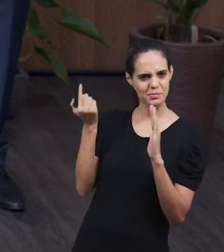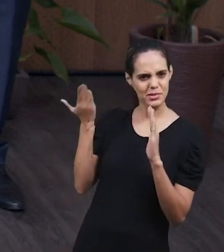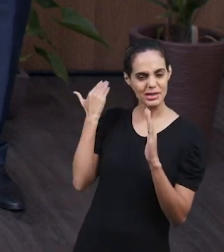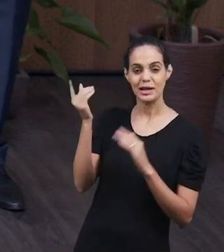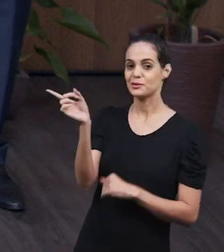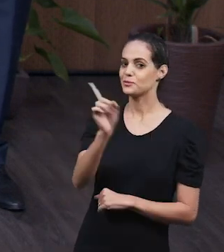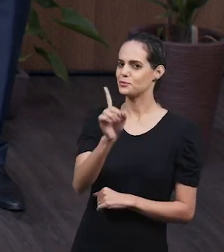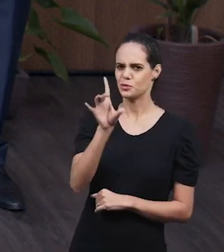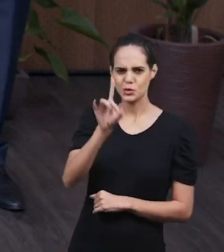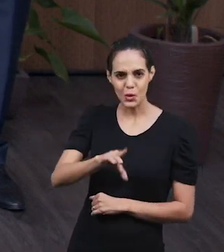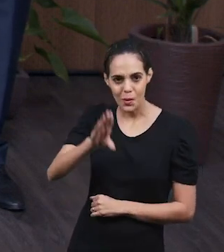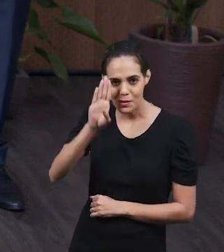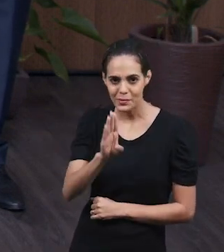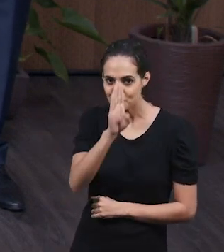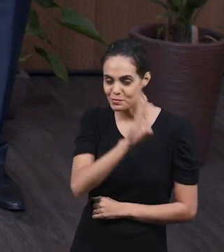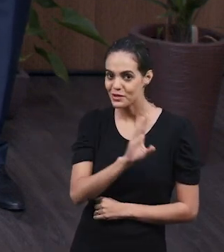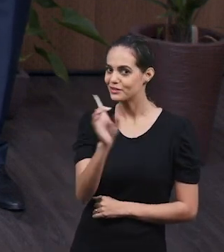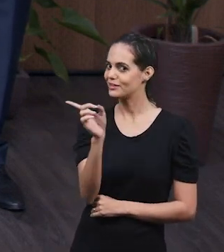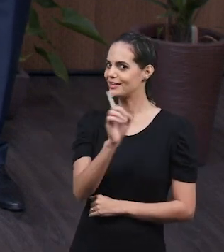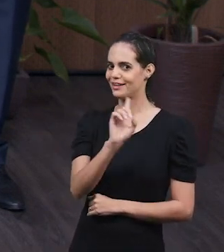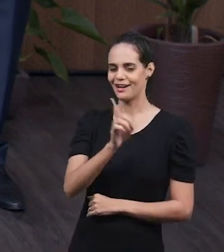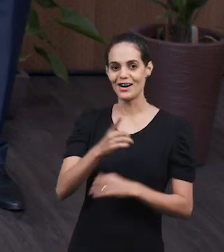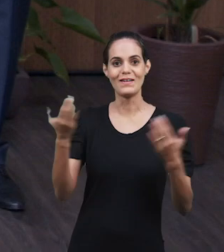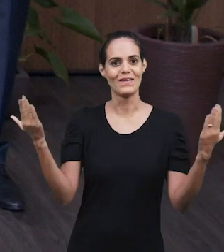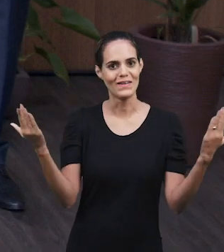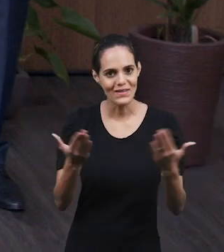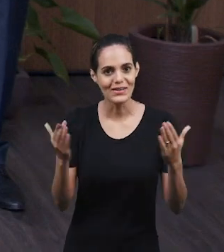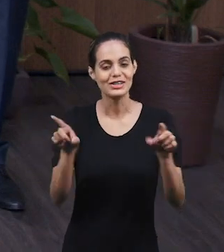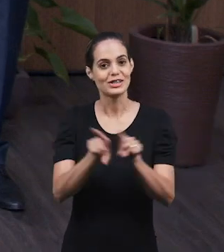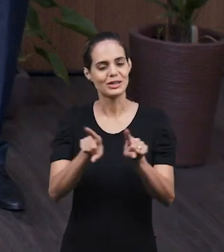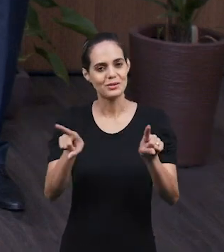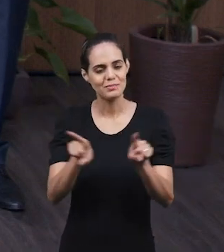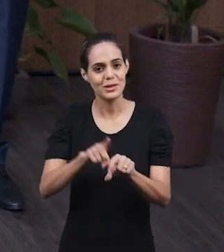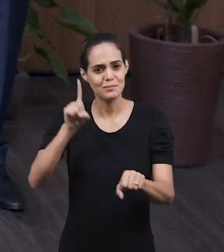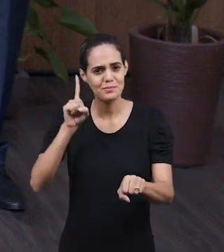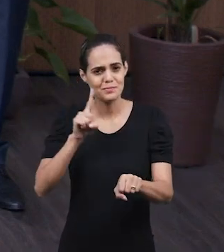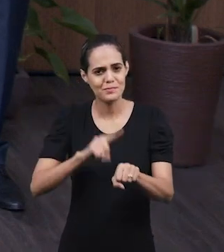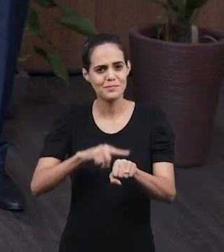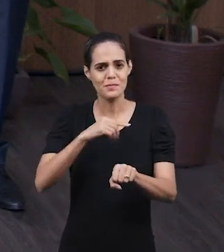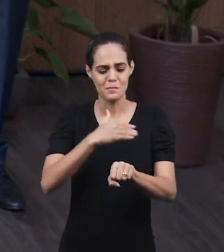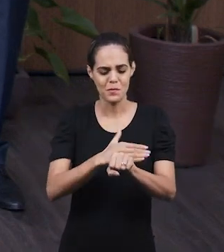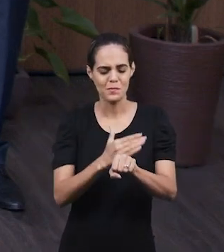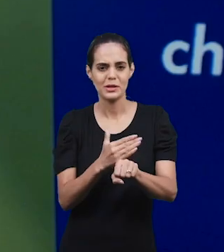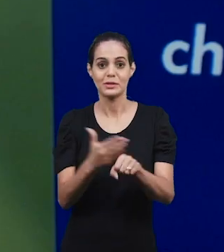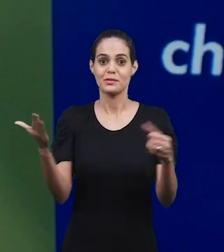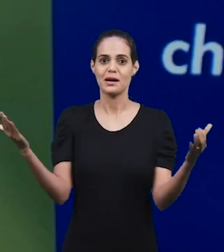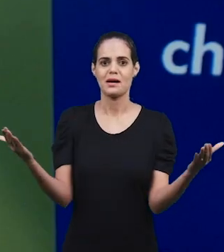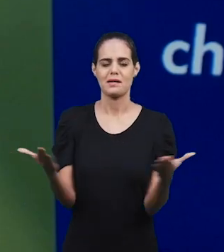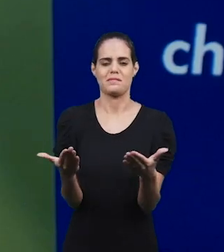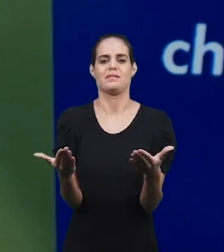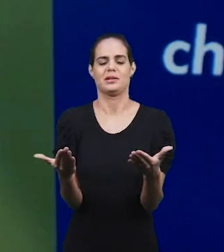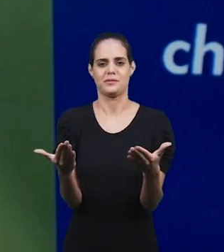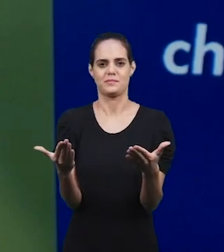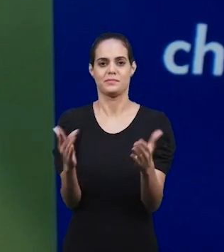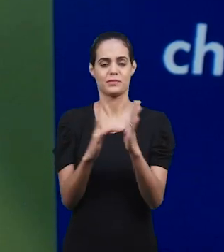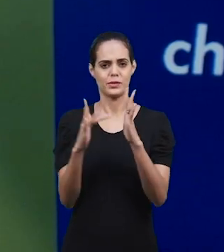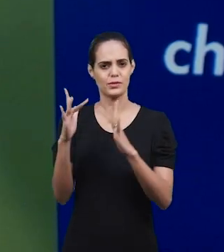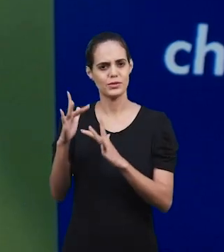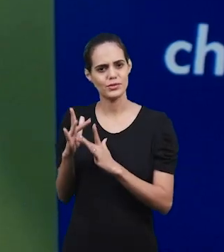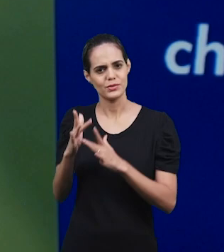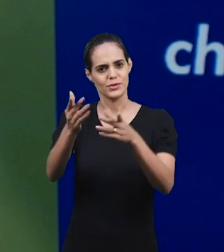pas seulement pour Bartimée. Aujourd'hui, cet instant, le Seigneur Jésus